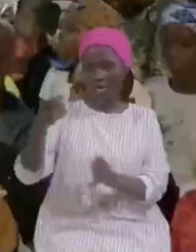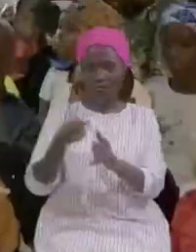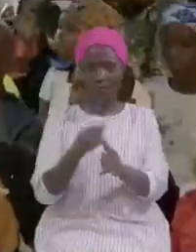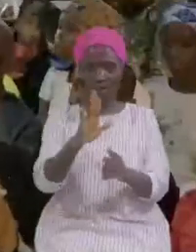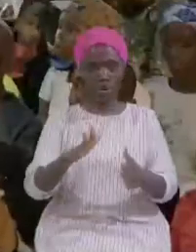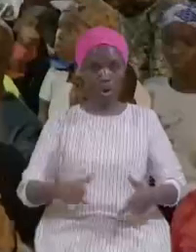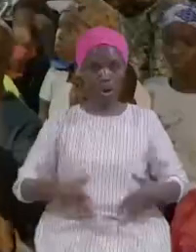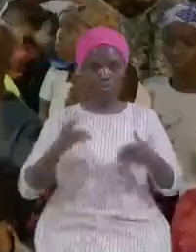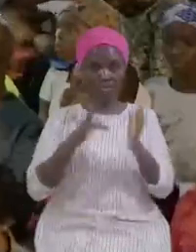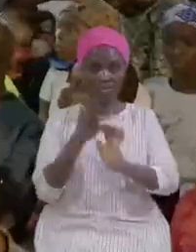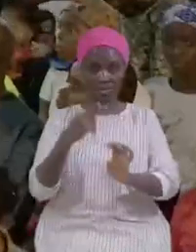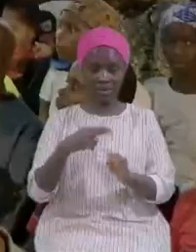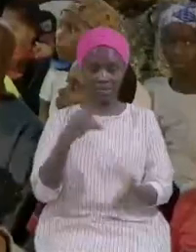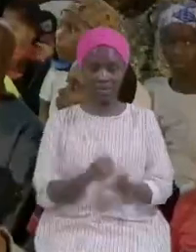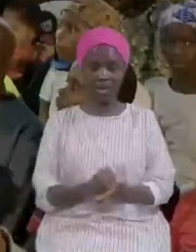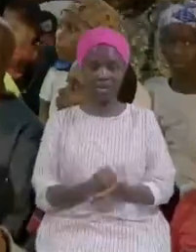de Jésus.